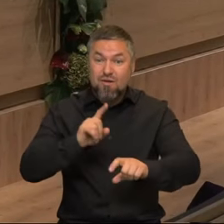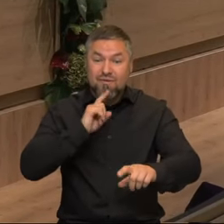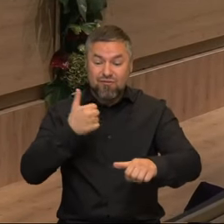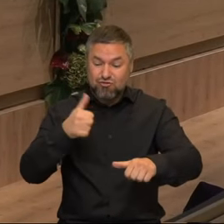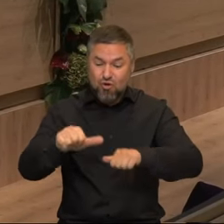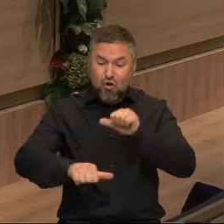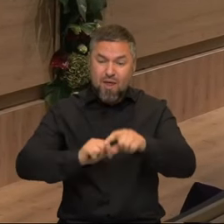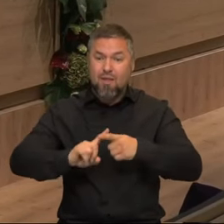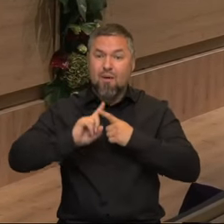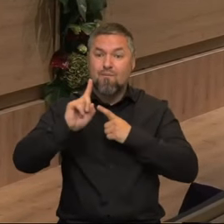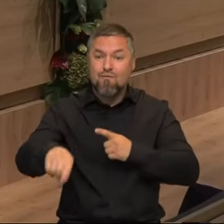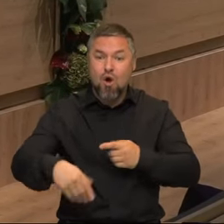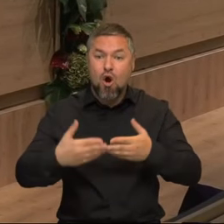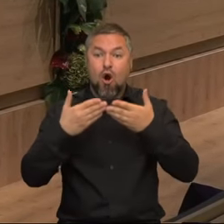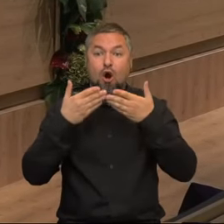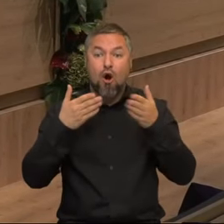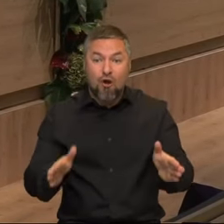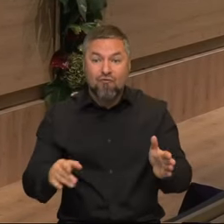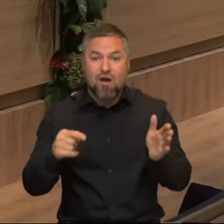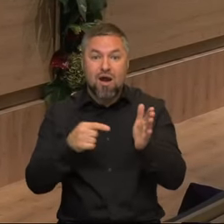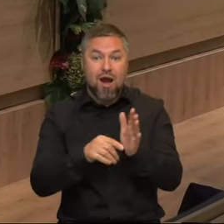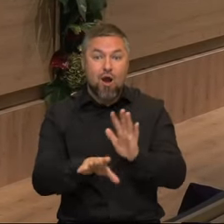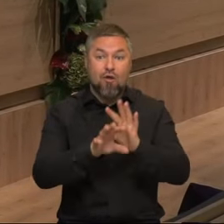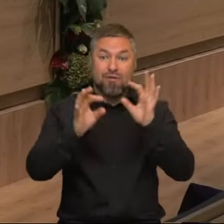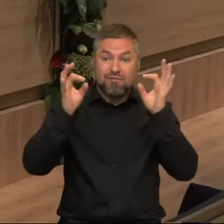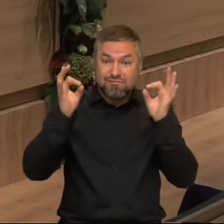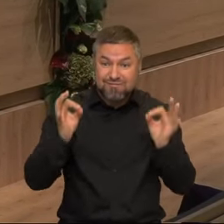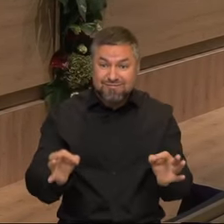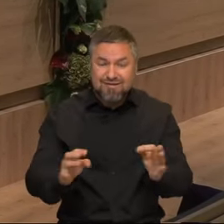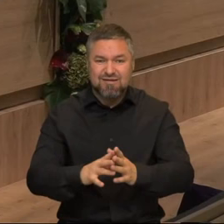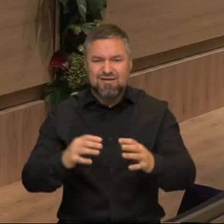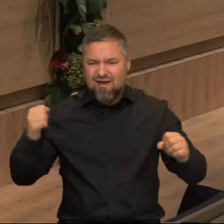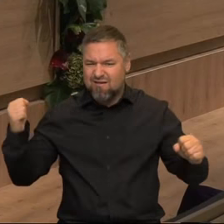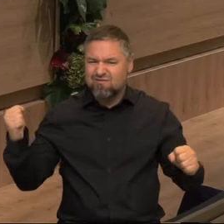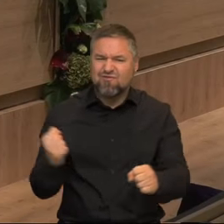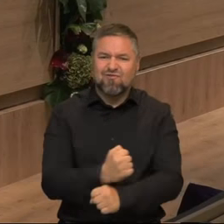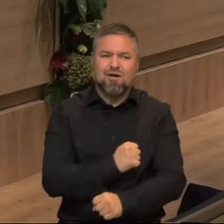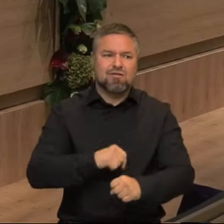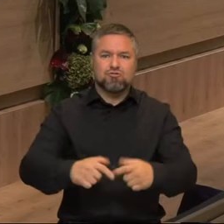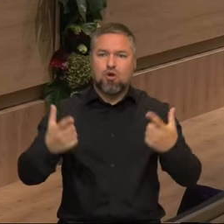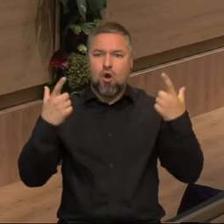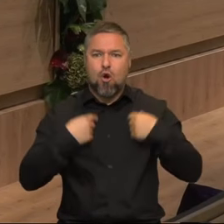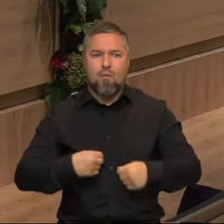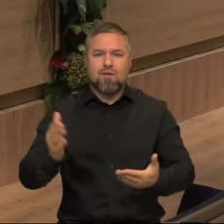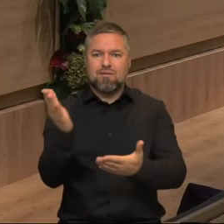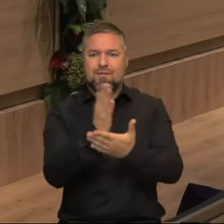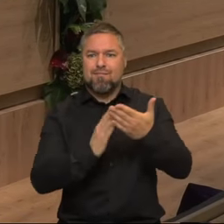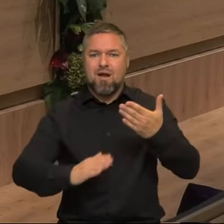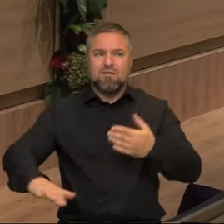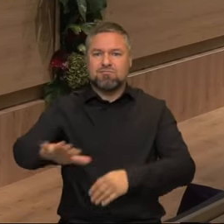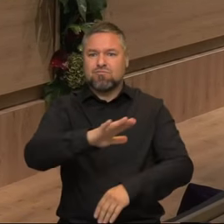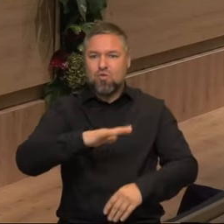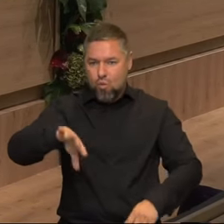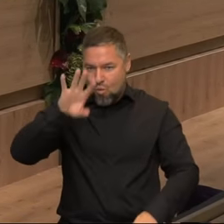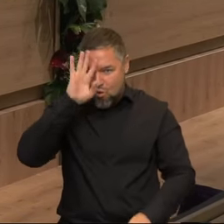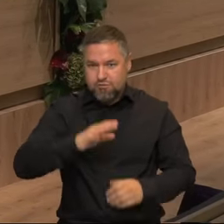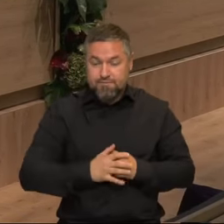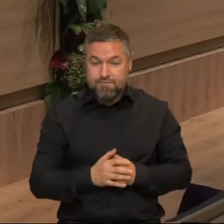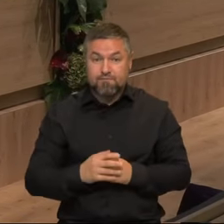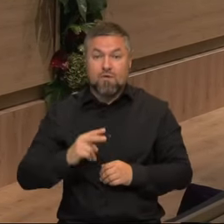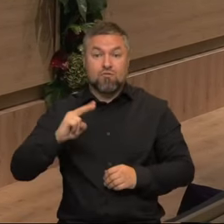100 lat później, utworzyły. Ale od tego momentu na trwale jesteście obecni na tej mapie naszego miasta. Po